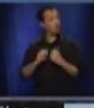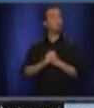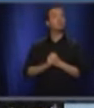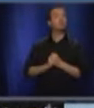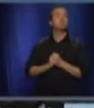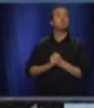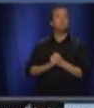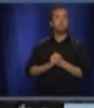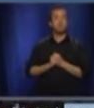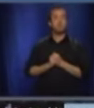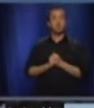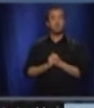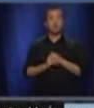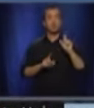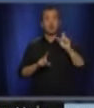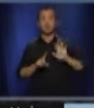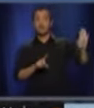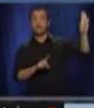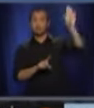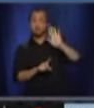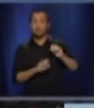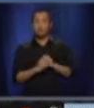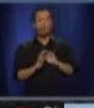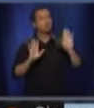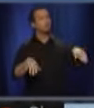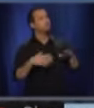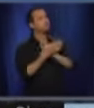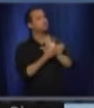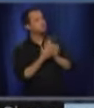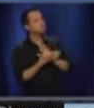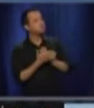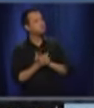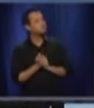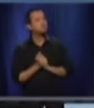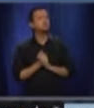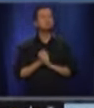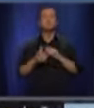Puis là, je vais vous en donner, puis je m'excuse de regarder mes documents, là, mais